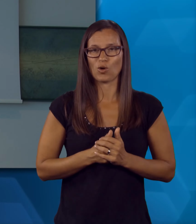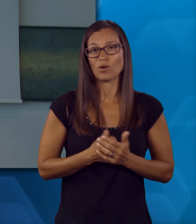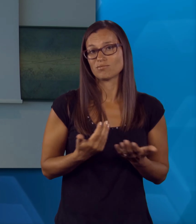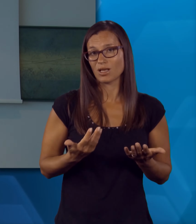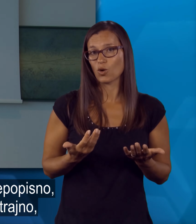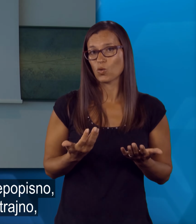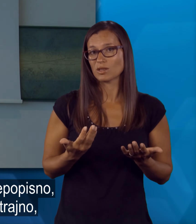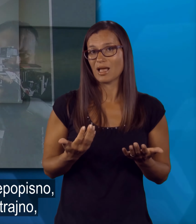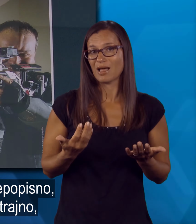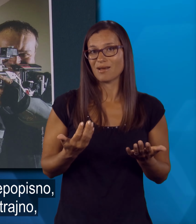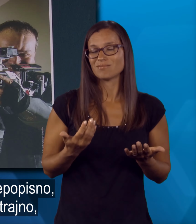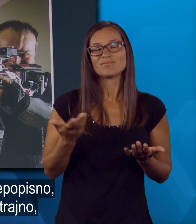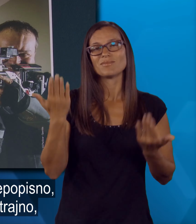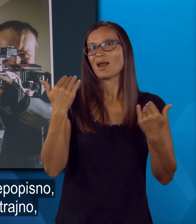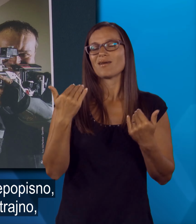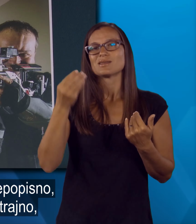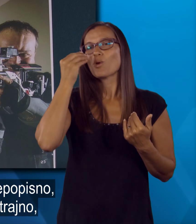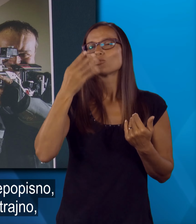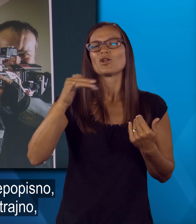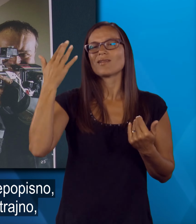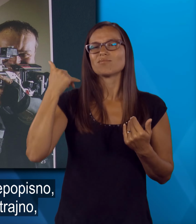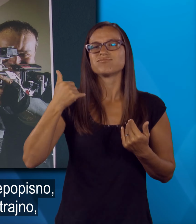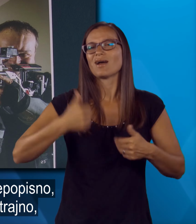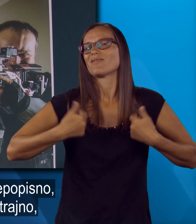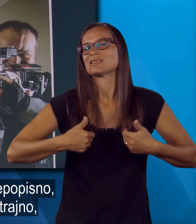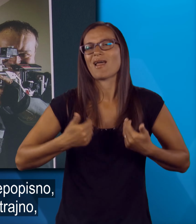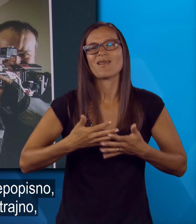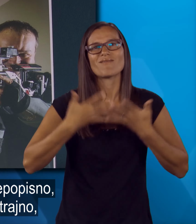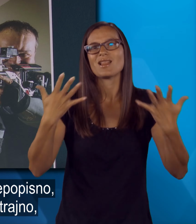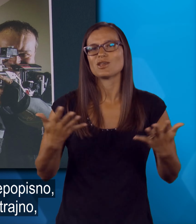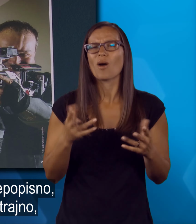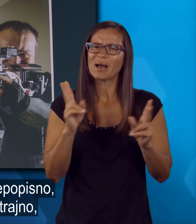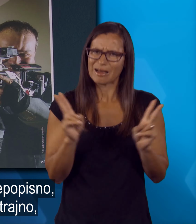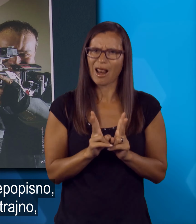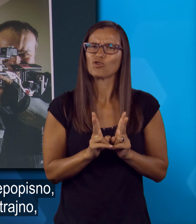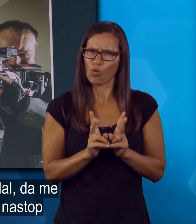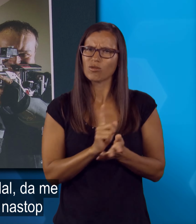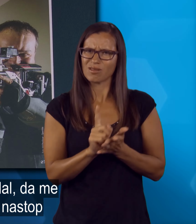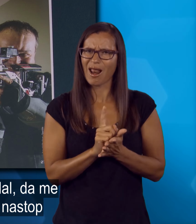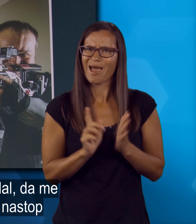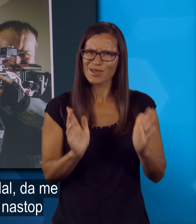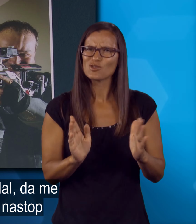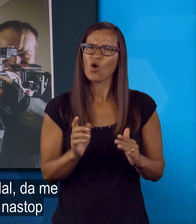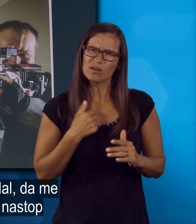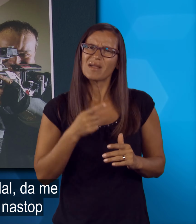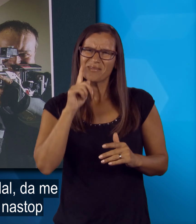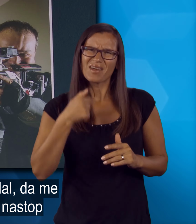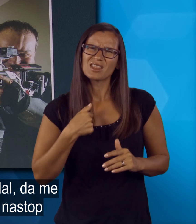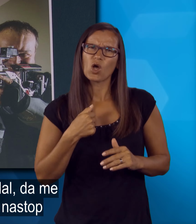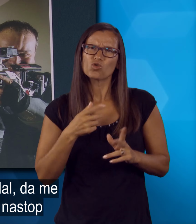Tako da veselje je bilo takrat nepopisno, vendar je bilo kratko trajeno. Kaj ti zavedal sem se, da